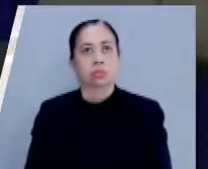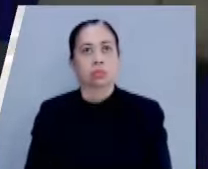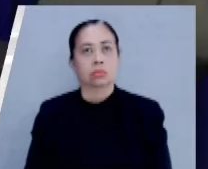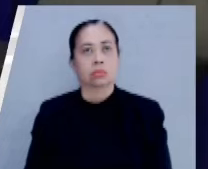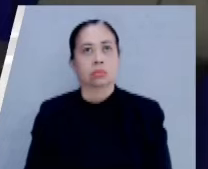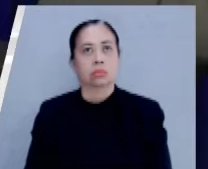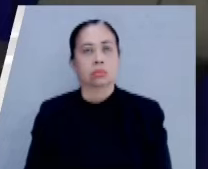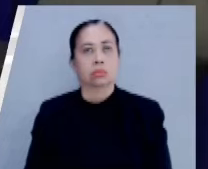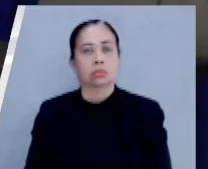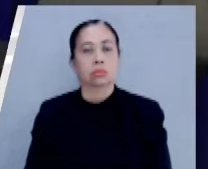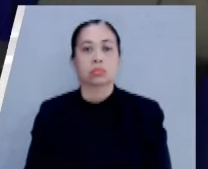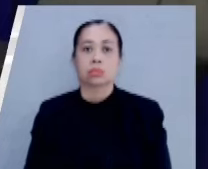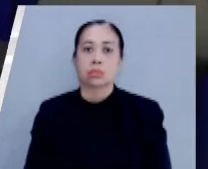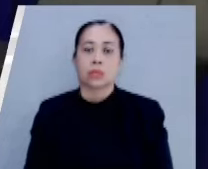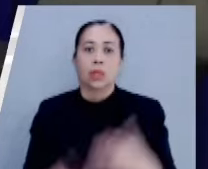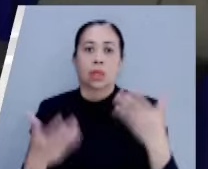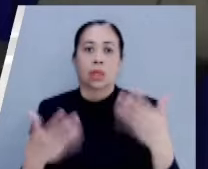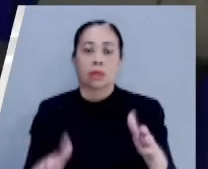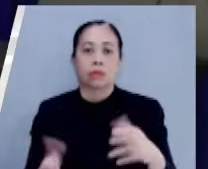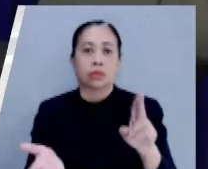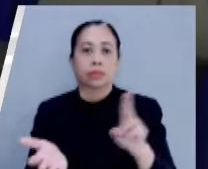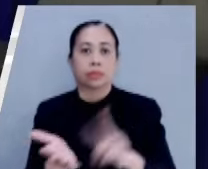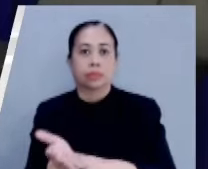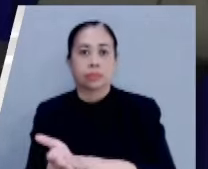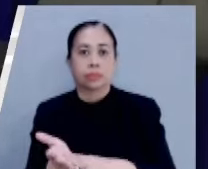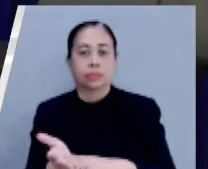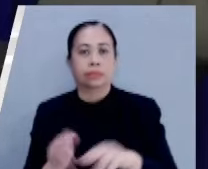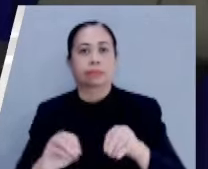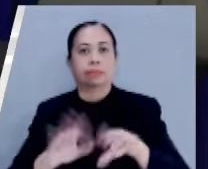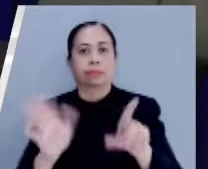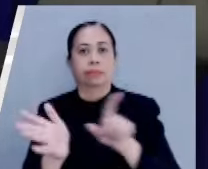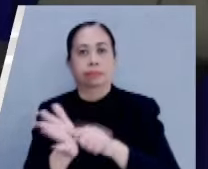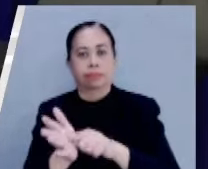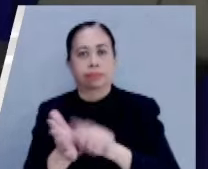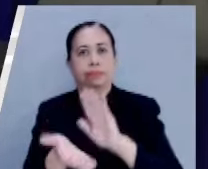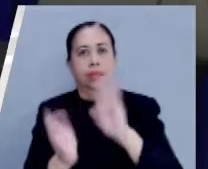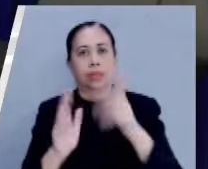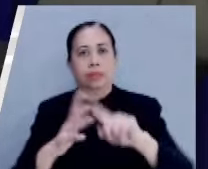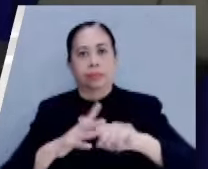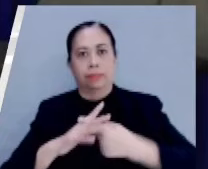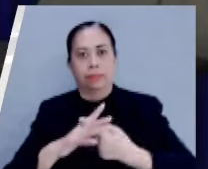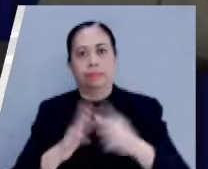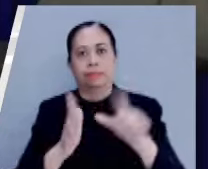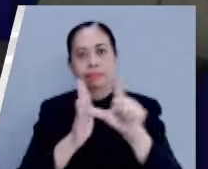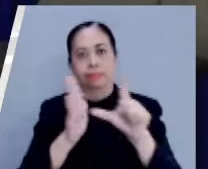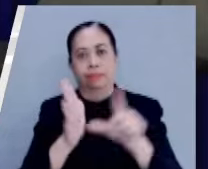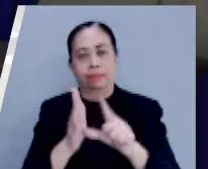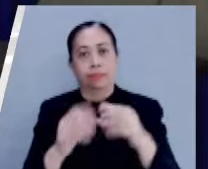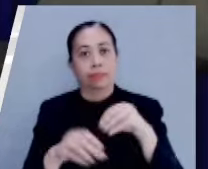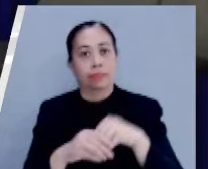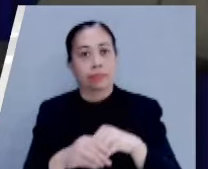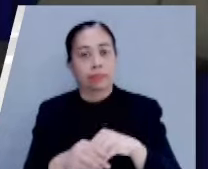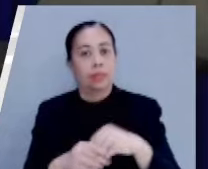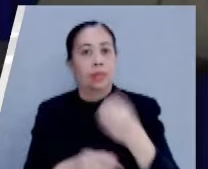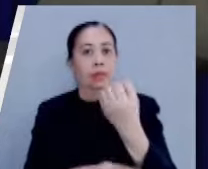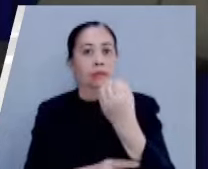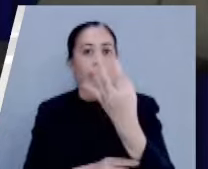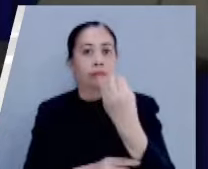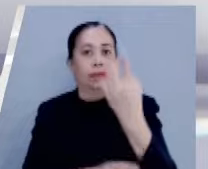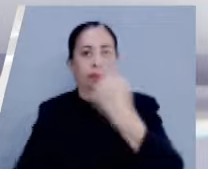Mel, matapos ng lagdaan ay ilalathala ito at magiging epektibo ng batas sa loob ng 15 araw.